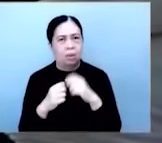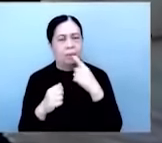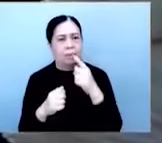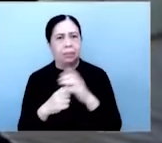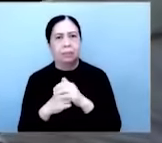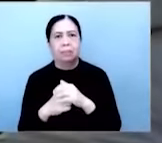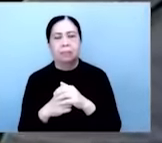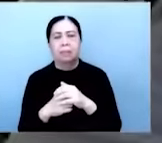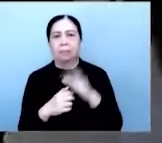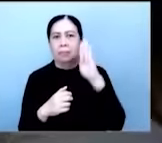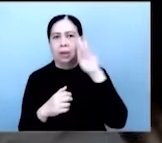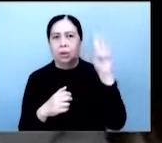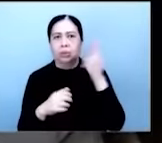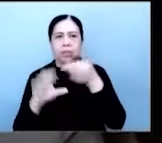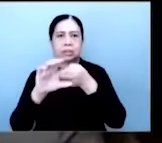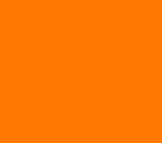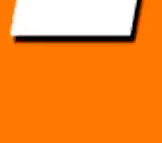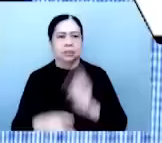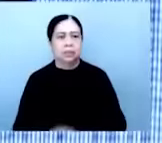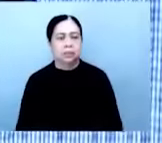resign.